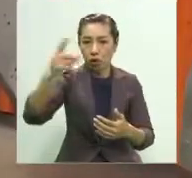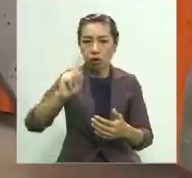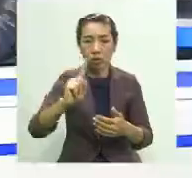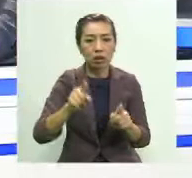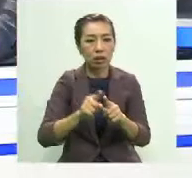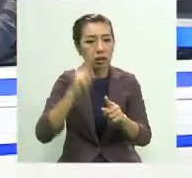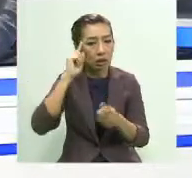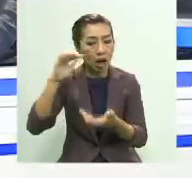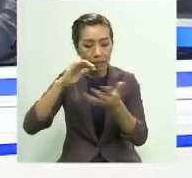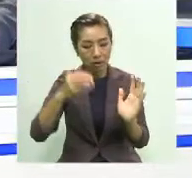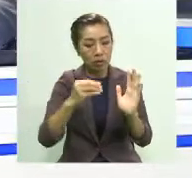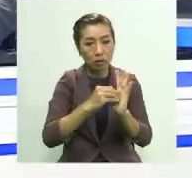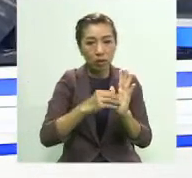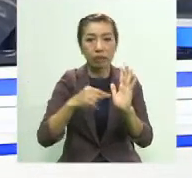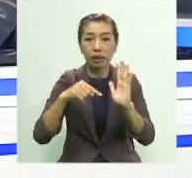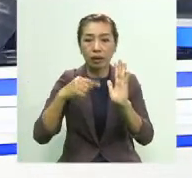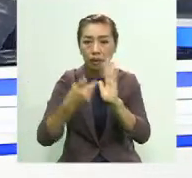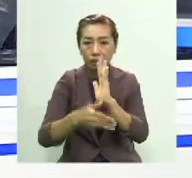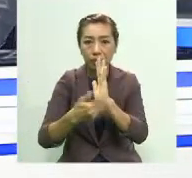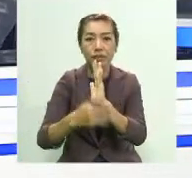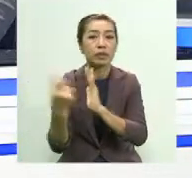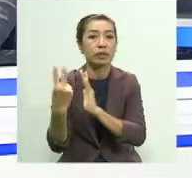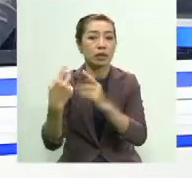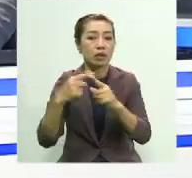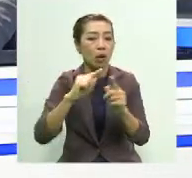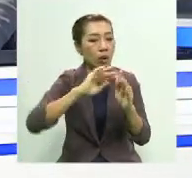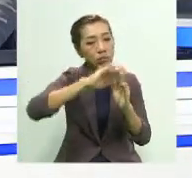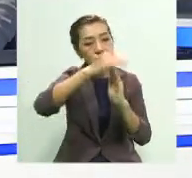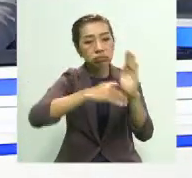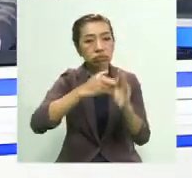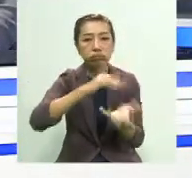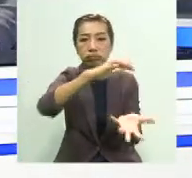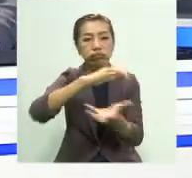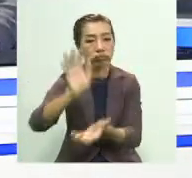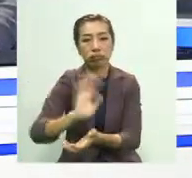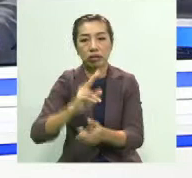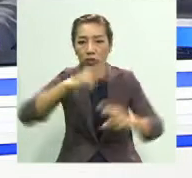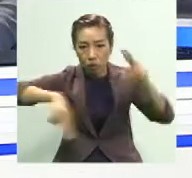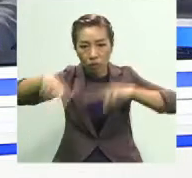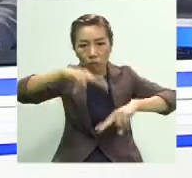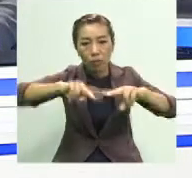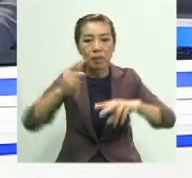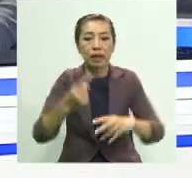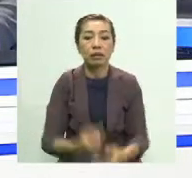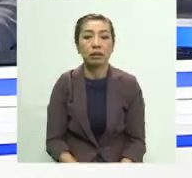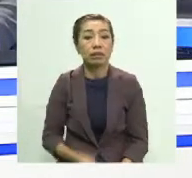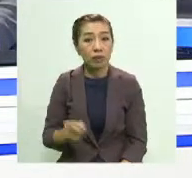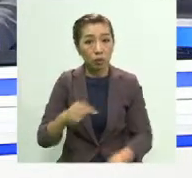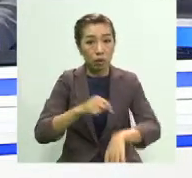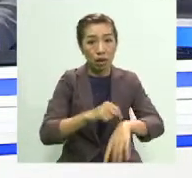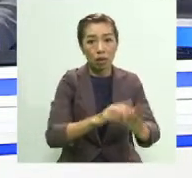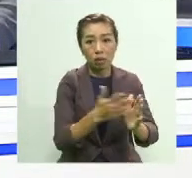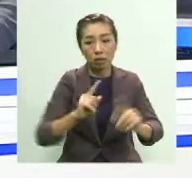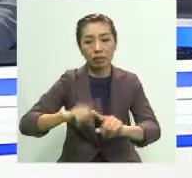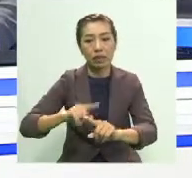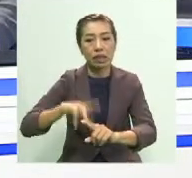านกรุงเทพแล้วก็ด่านแหลมฉบังแล้วก็ควบคุมการนำเข้าตามด่านชายแดนอีกประมาณ5จุดนะคะมาตรการนี้เนี่ยระยะเวลา